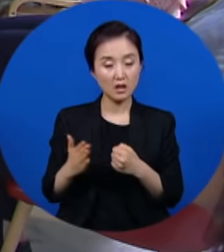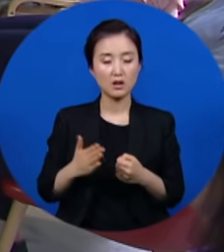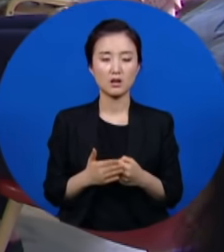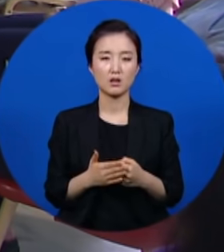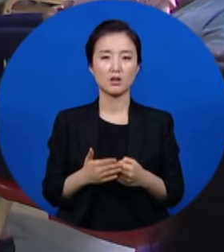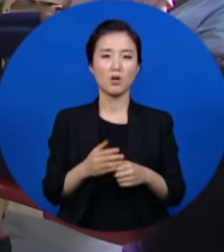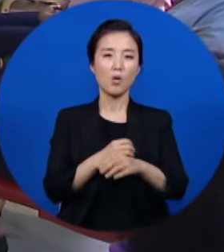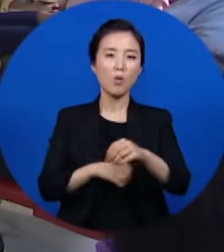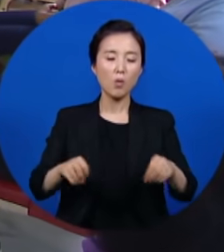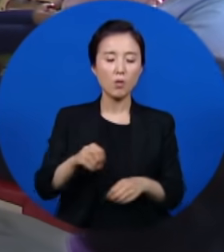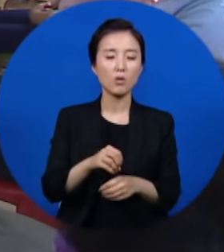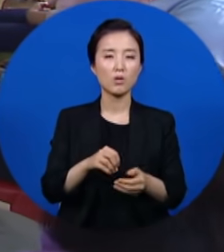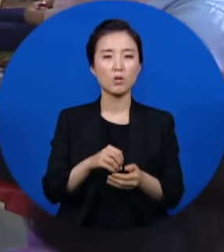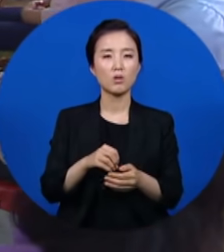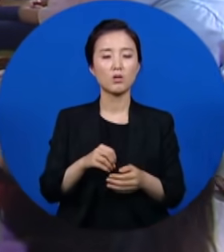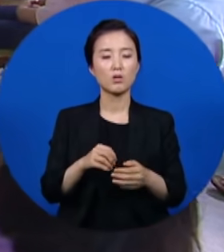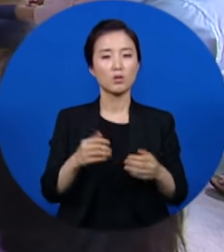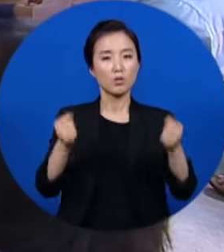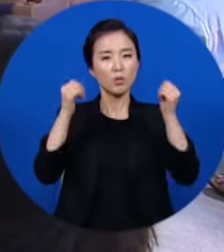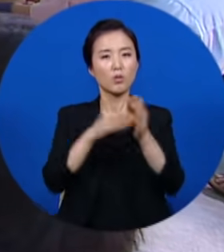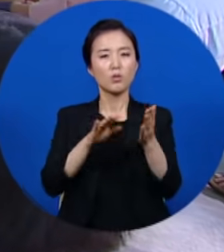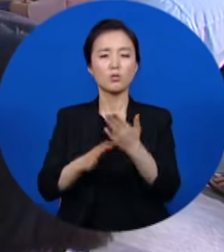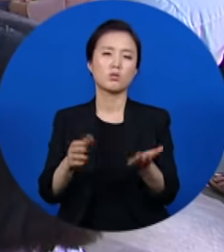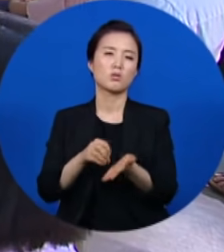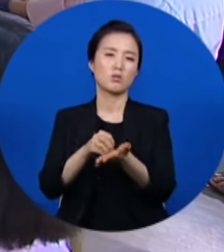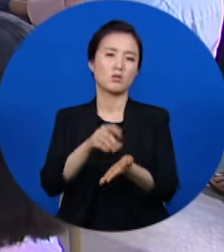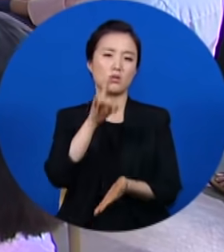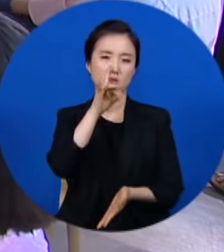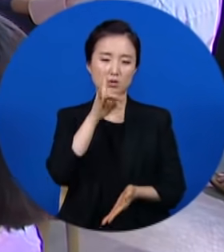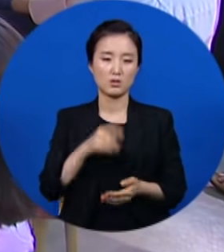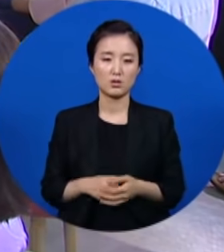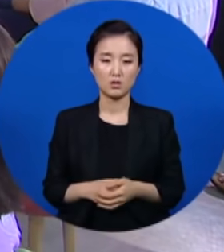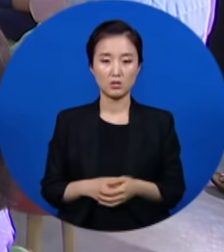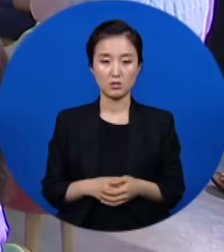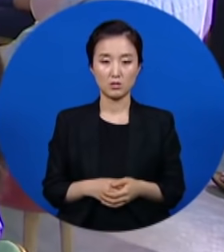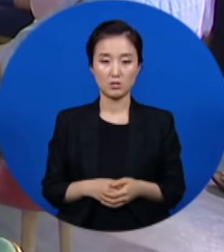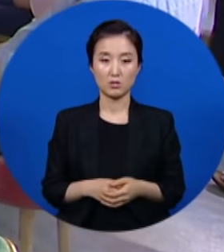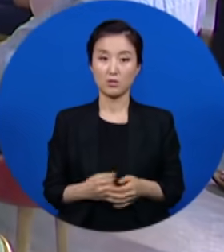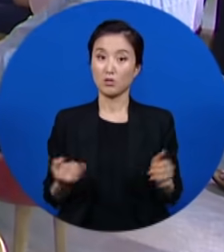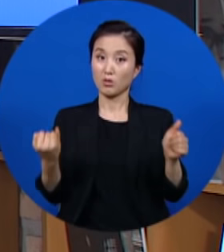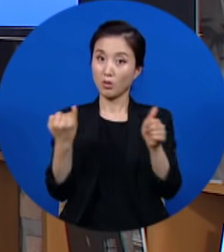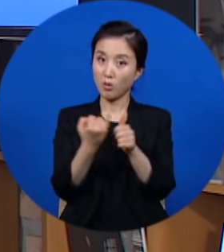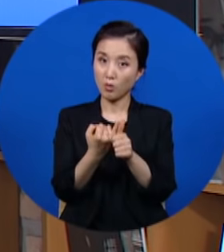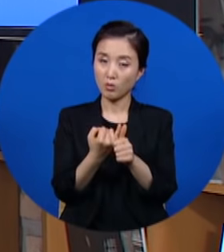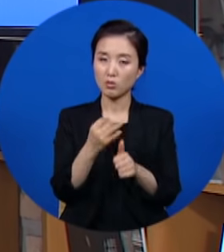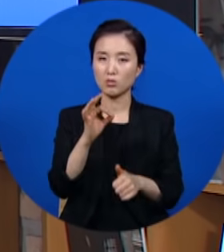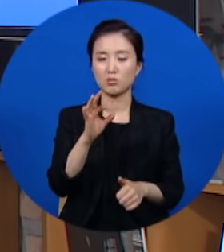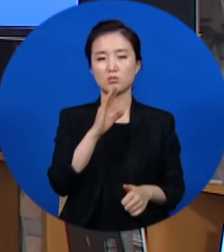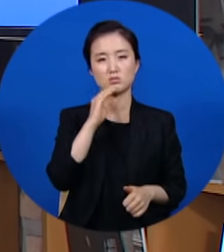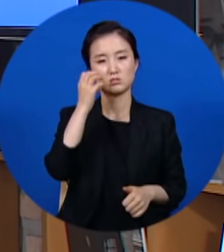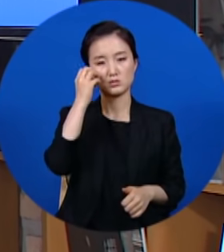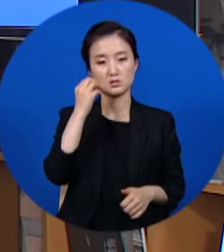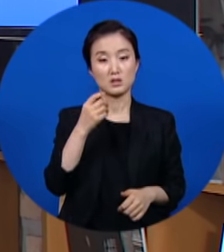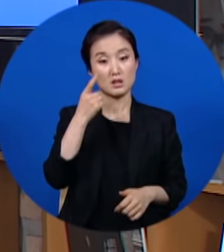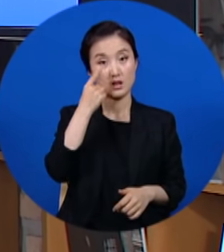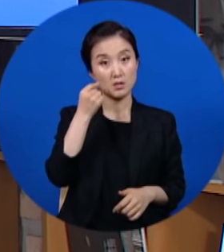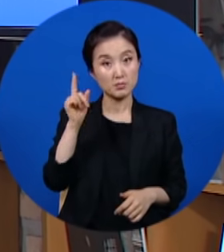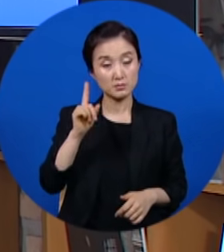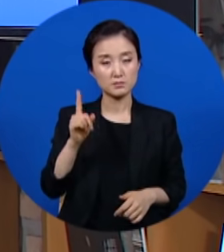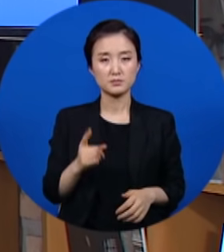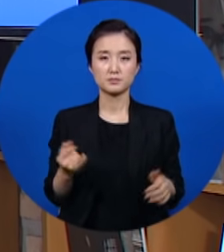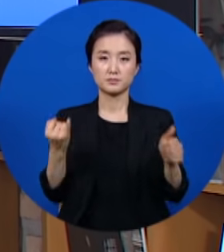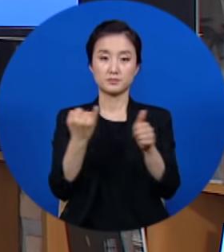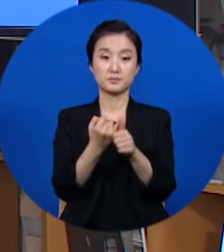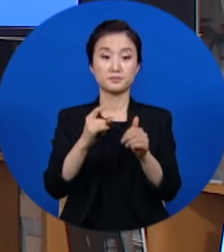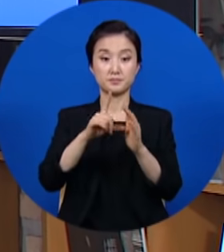취직이 안 되잖아요 근데 요 결혼 병원 우리와 일부도 달라요 일본에서는 젊은 애들이 결혼비용 9만